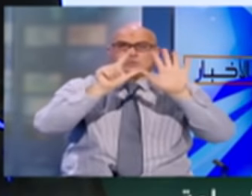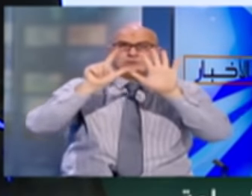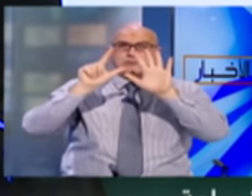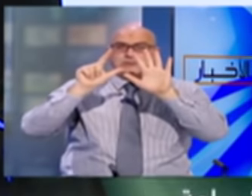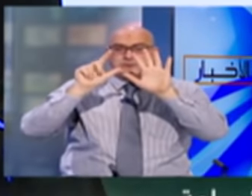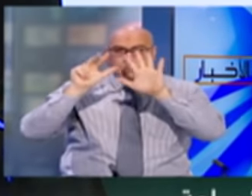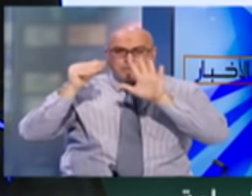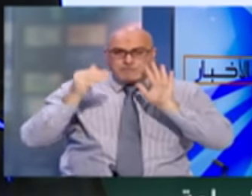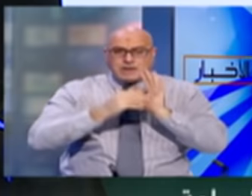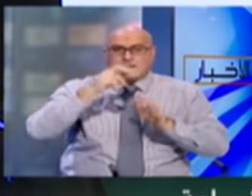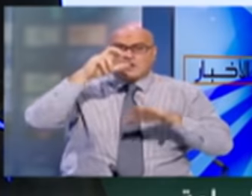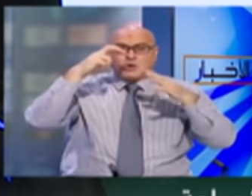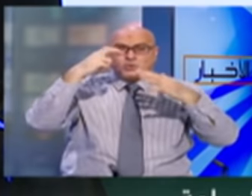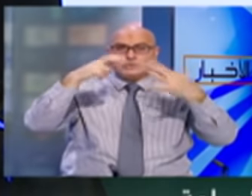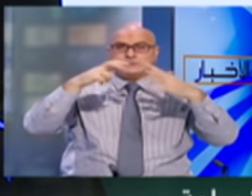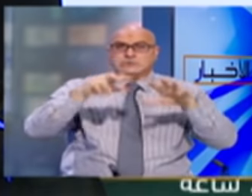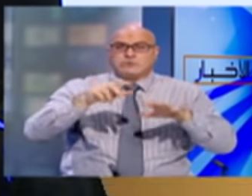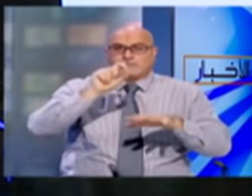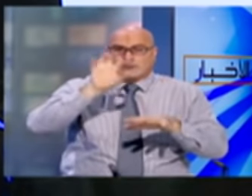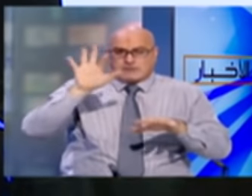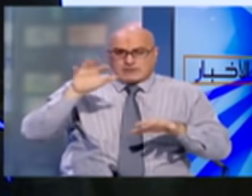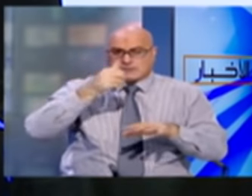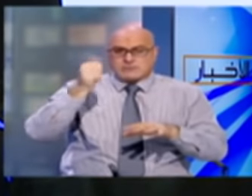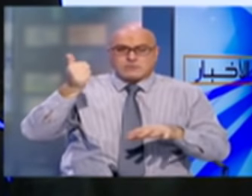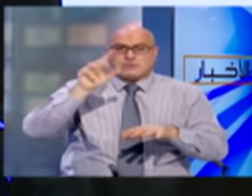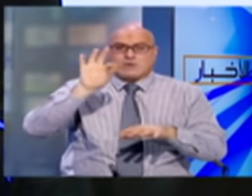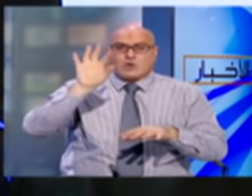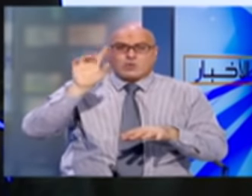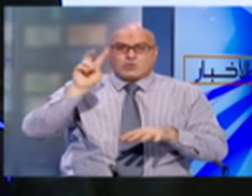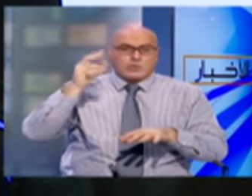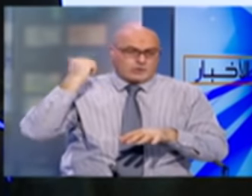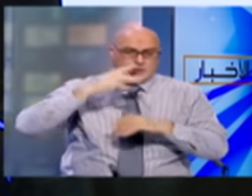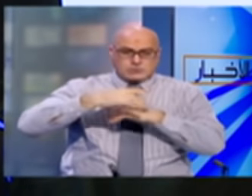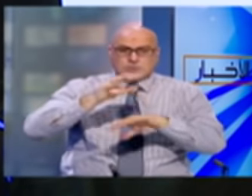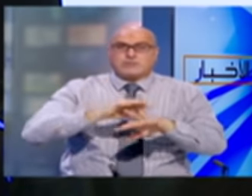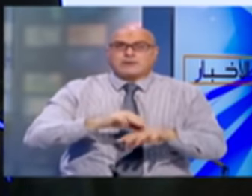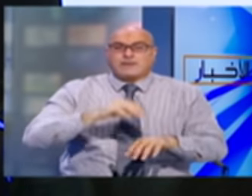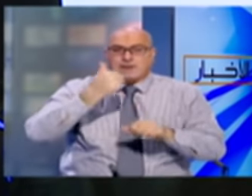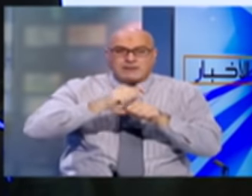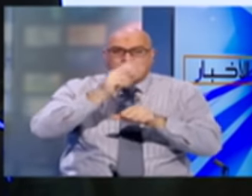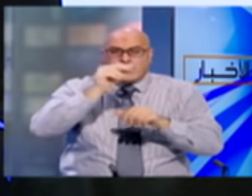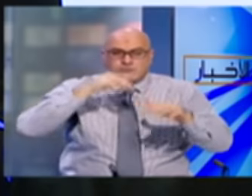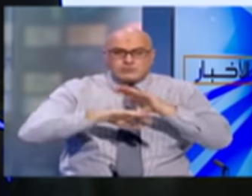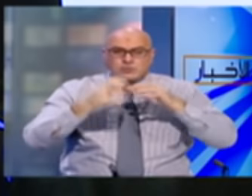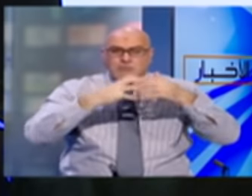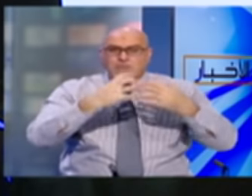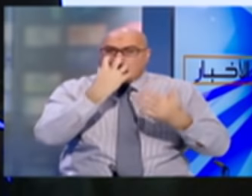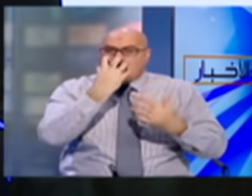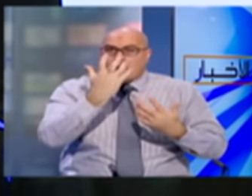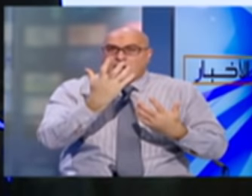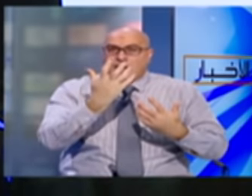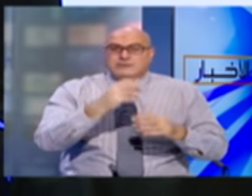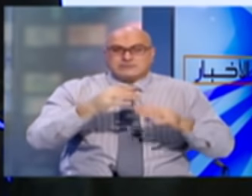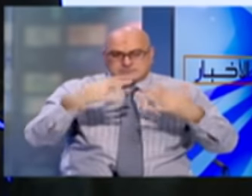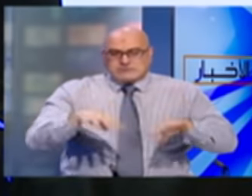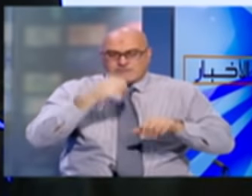78824، منهم 152 خلال 24 ساعة الأخيرة. فيما يخص الاستشفاء عن حالة على مستوى المستشفيات عبر الوطن